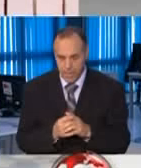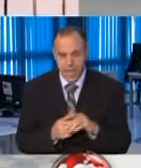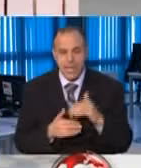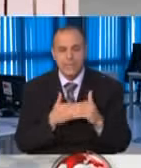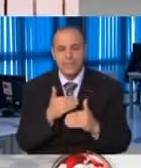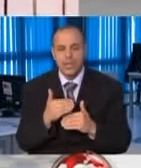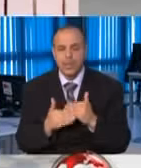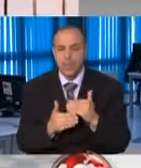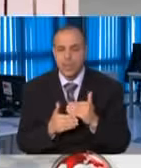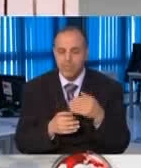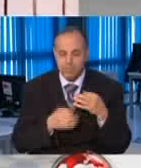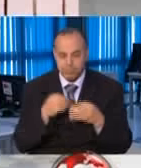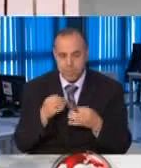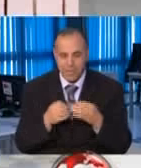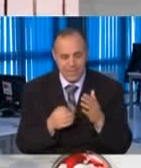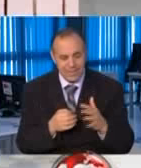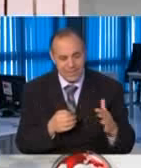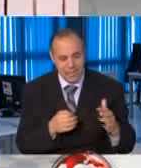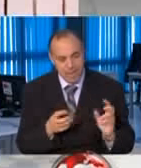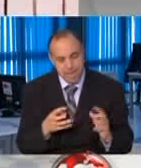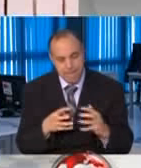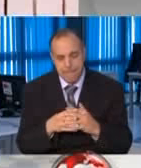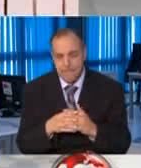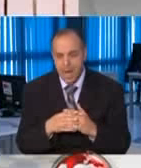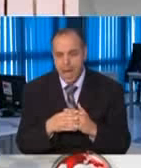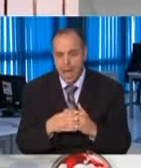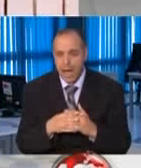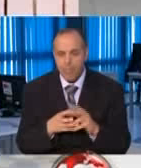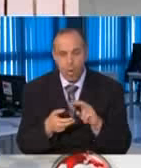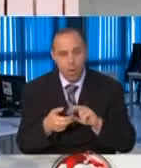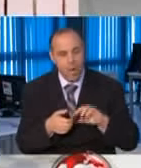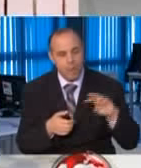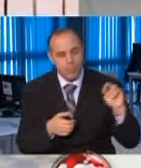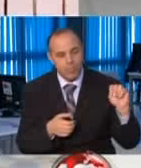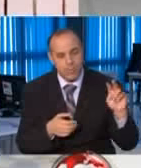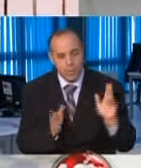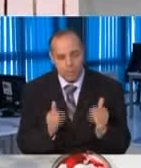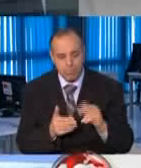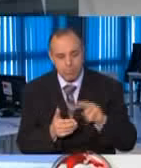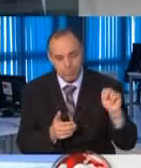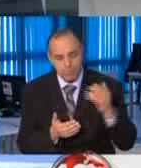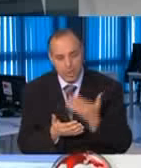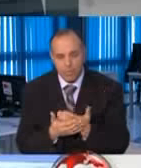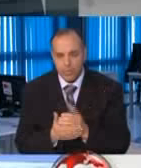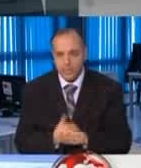لتطوير قضاء الطفل بالتشارك مع مكتب المتحدة أو صندوق المتحدة للطفولة.